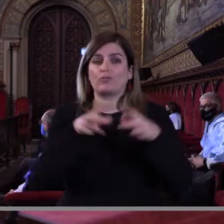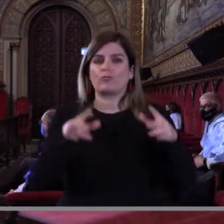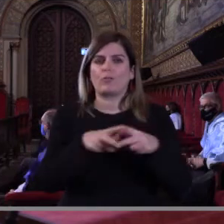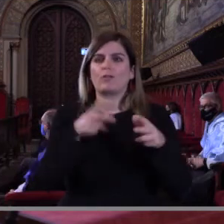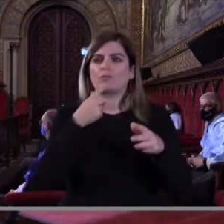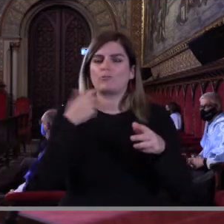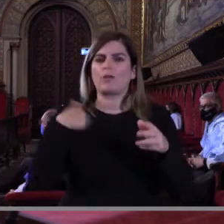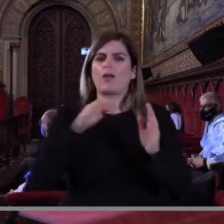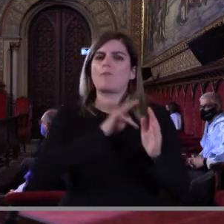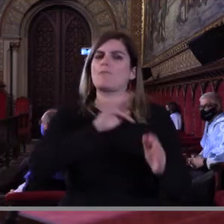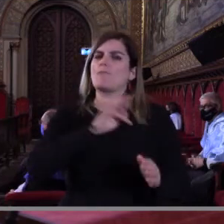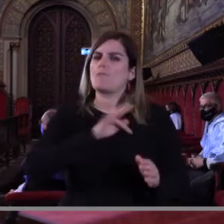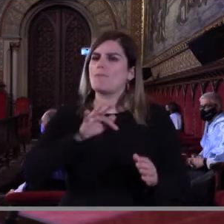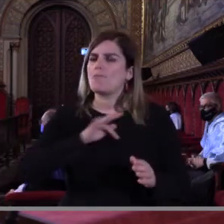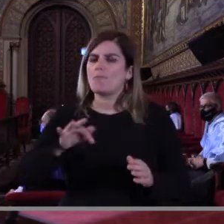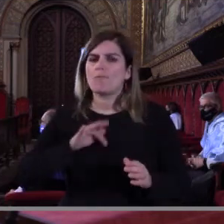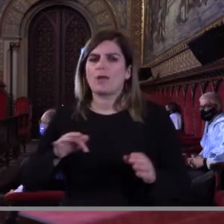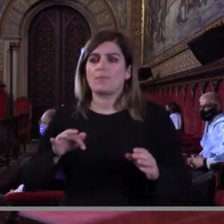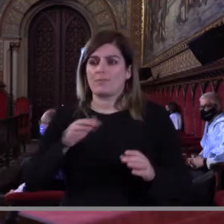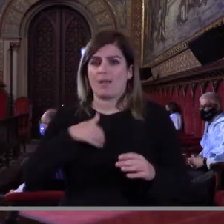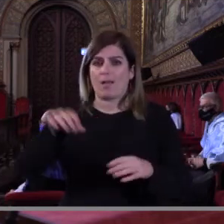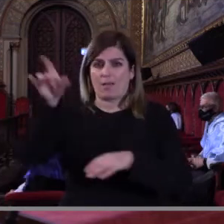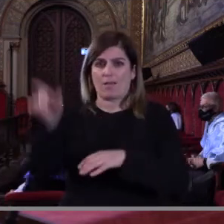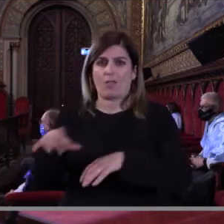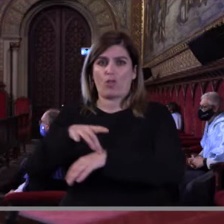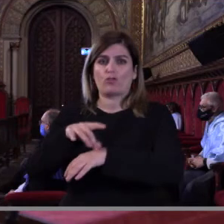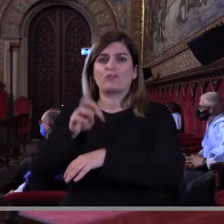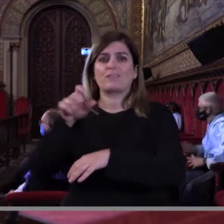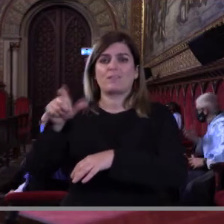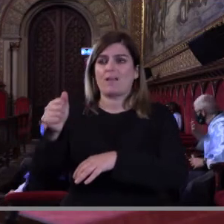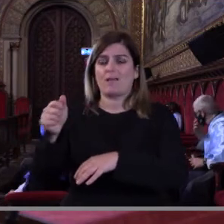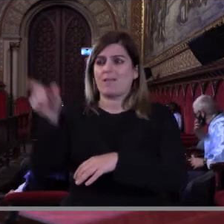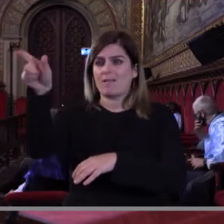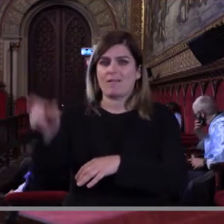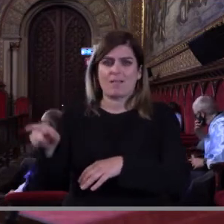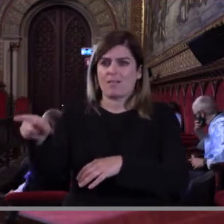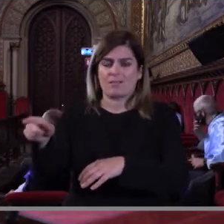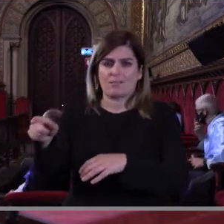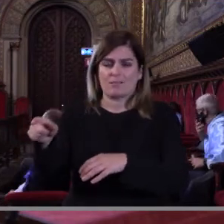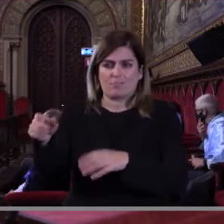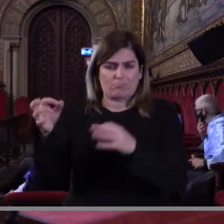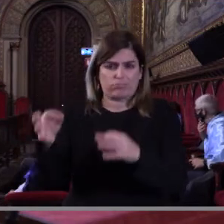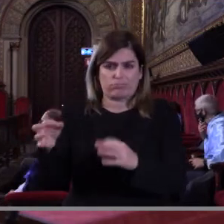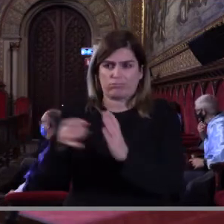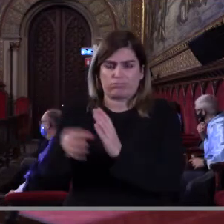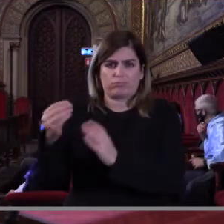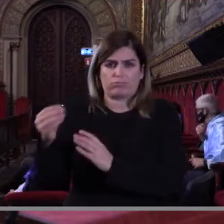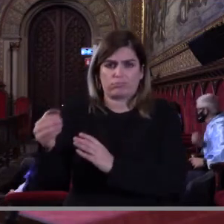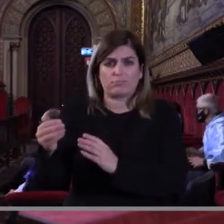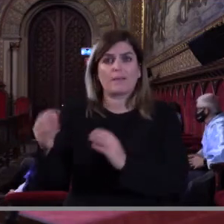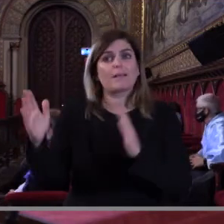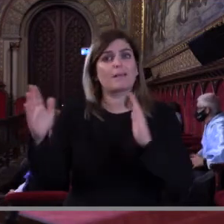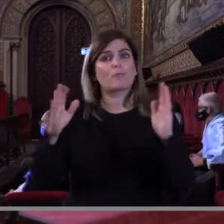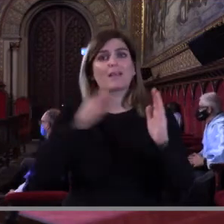a les millors pràctiques de divulgació científica al doctor Trilla. Ningú no en qüestionarà els mèrits. Durant aquesta crisi ha estat un